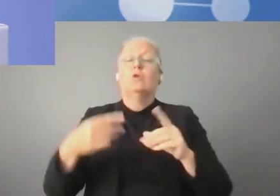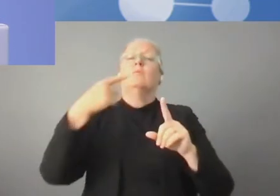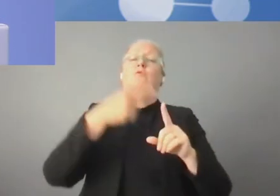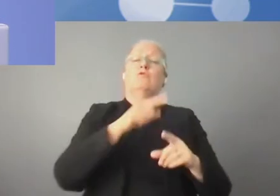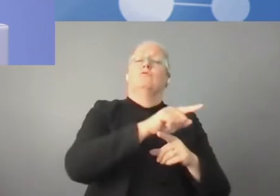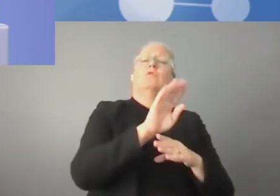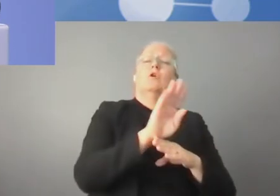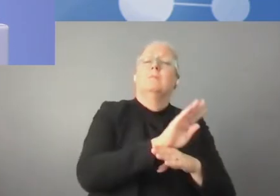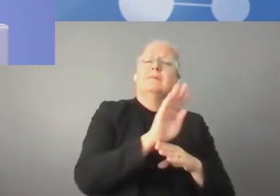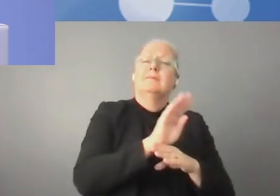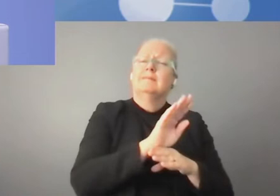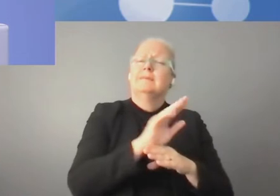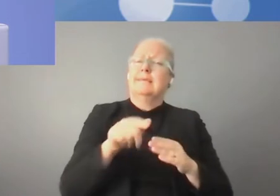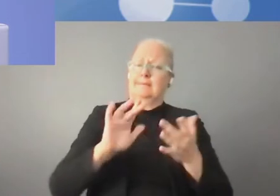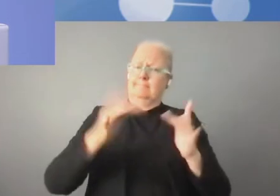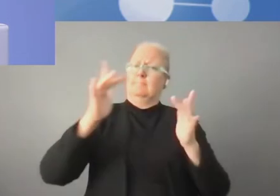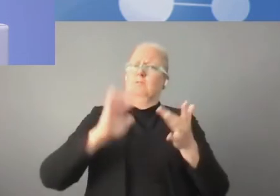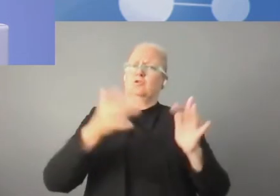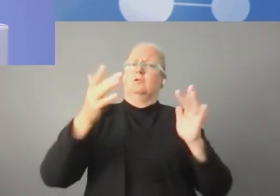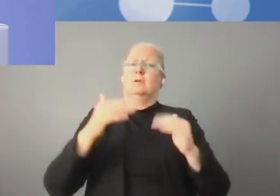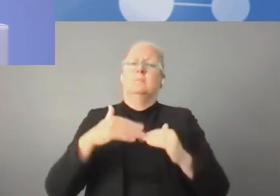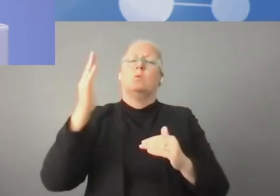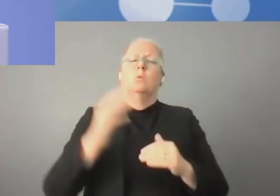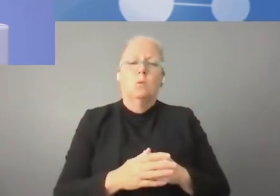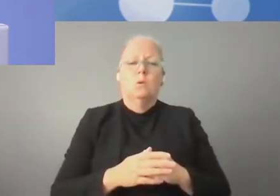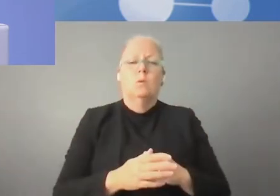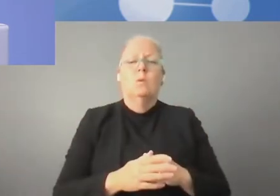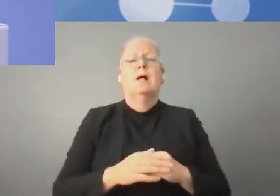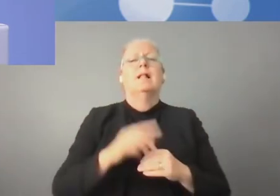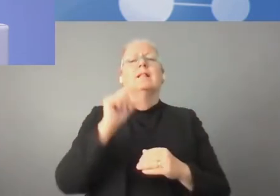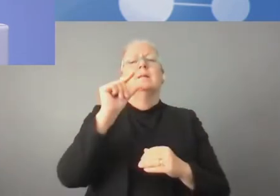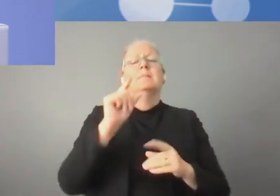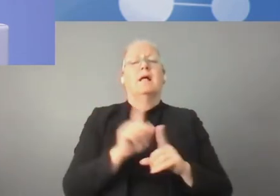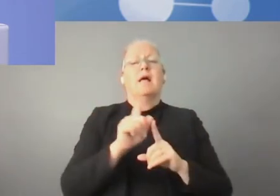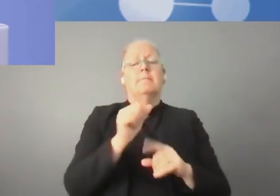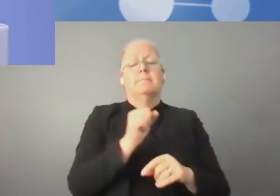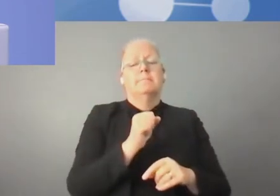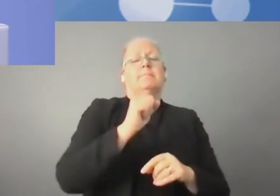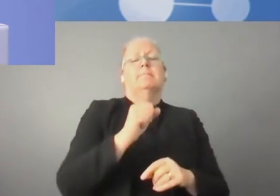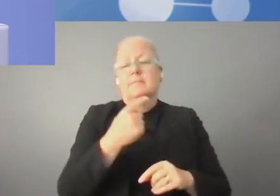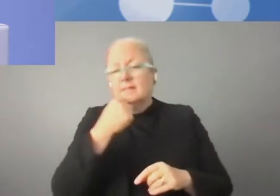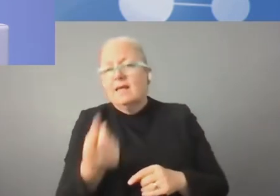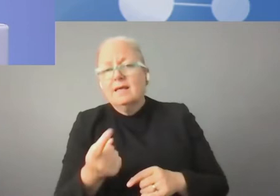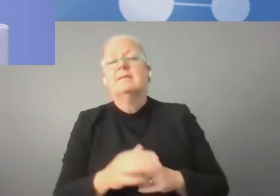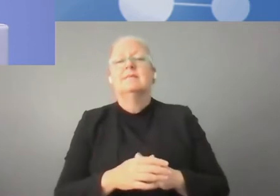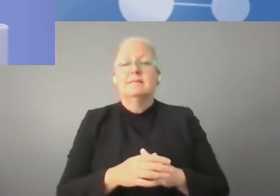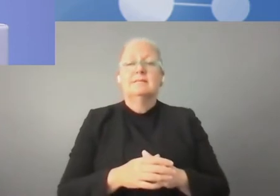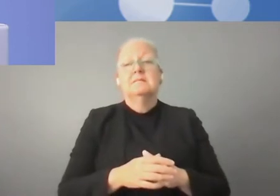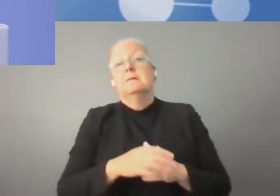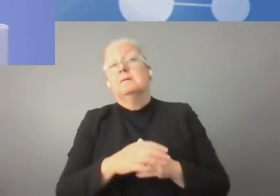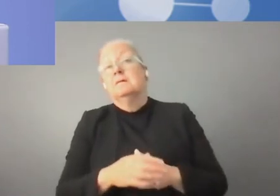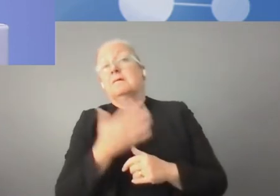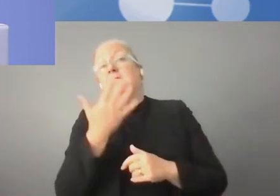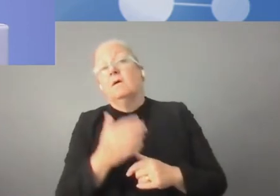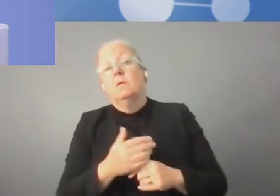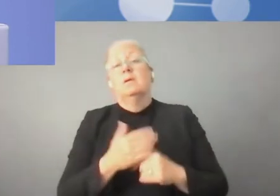这之后。当然我们也可以数字化转变，可以更加的向前推动，但是已